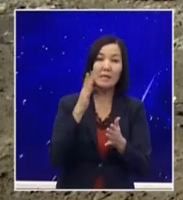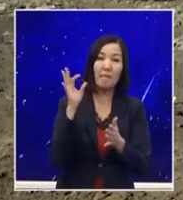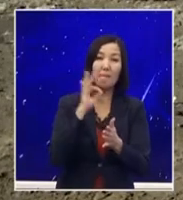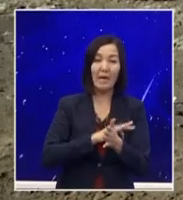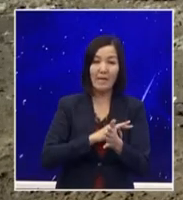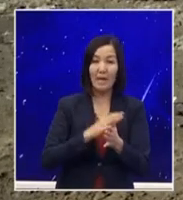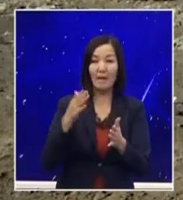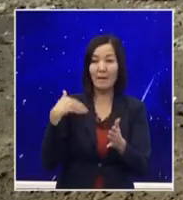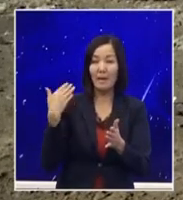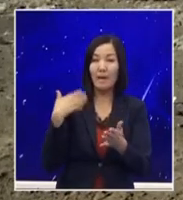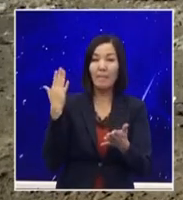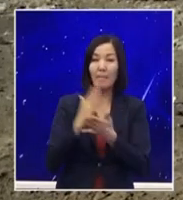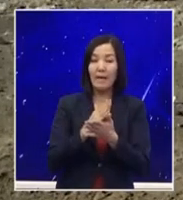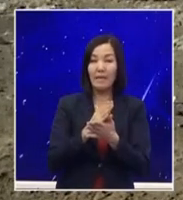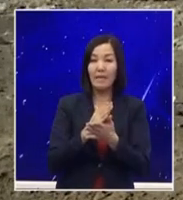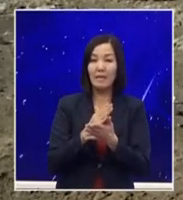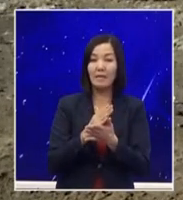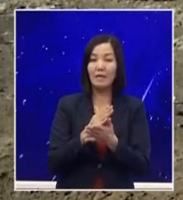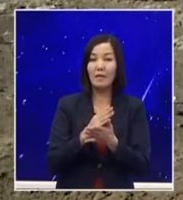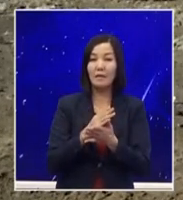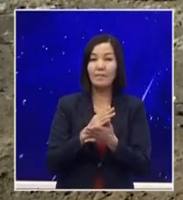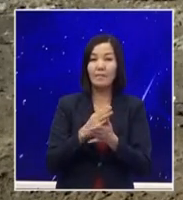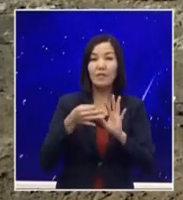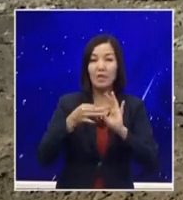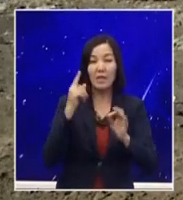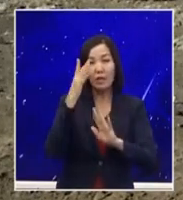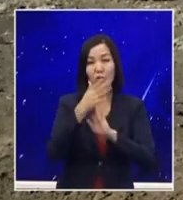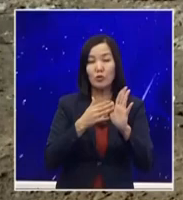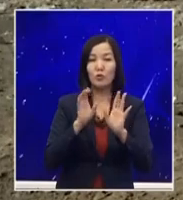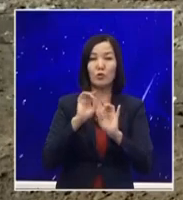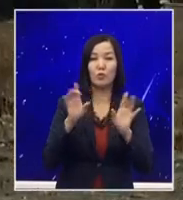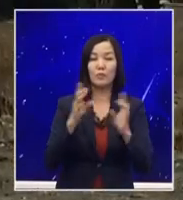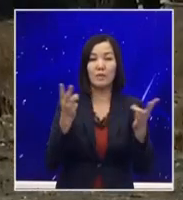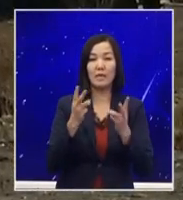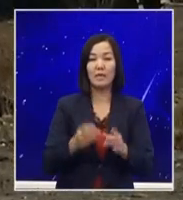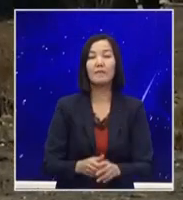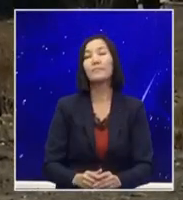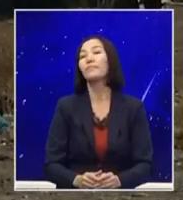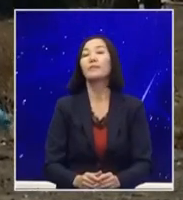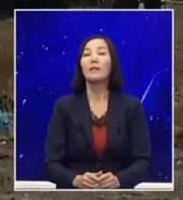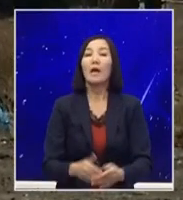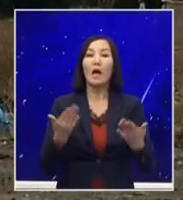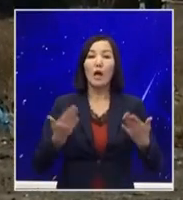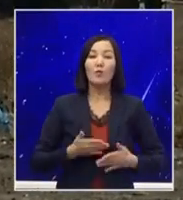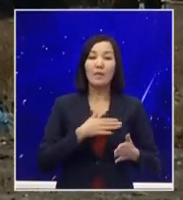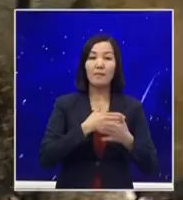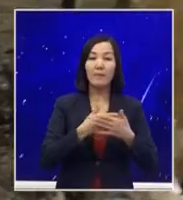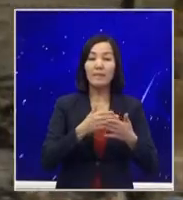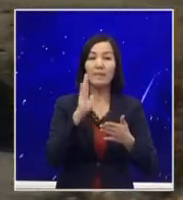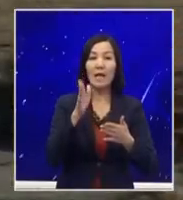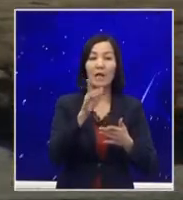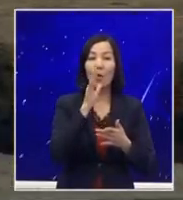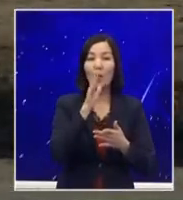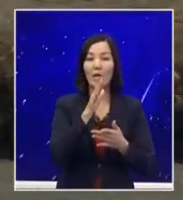және соның бір жағынан пайдасы болса, екінші жағынан зиян тигізетін біз халыққа түпкілікті жеткізу таңдадық. Айта кетейік, әлеуметтік белсенділер алдағы уақытта